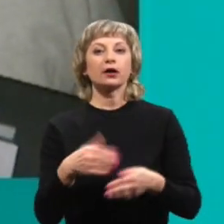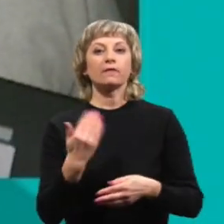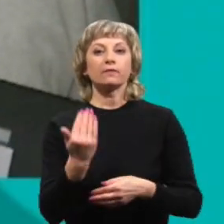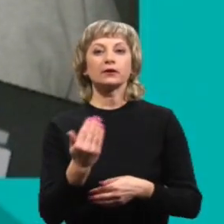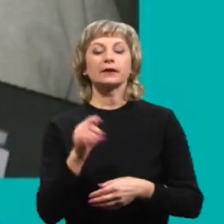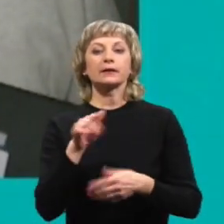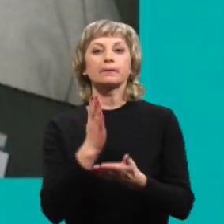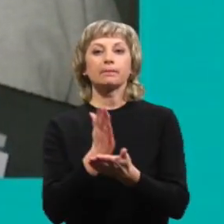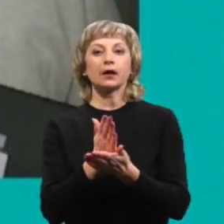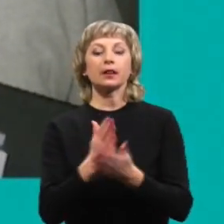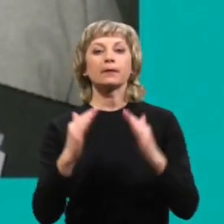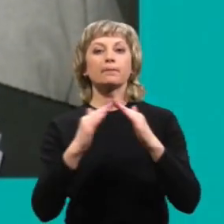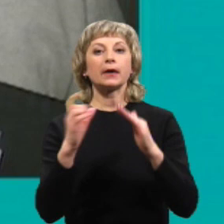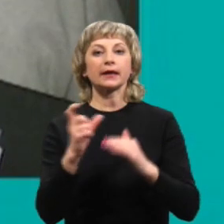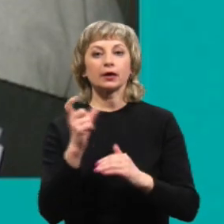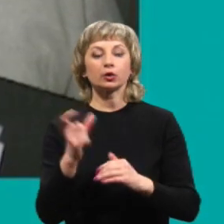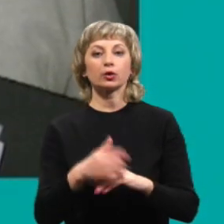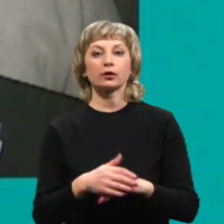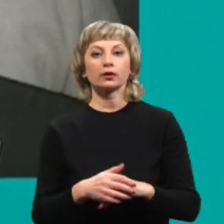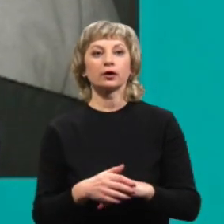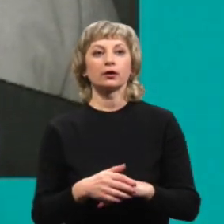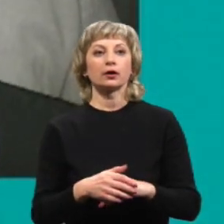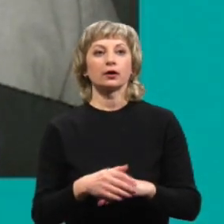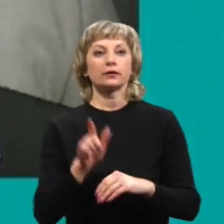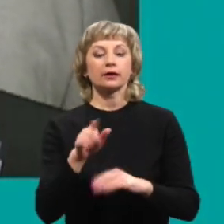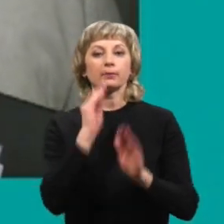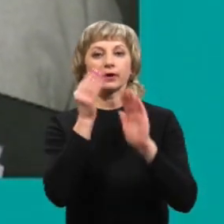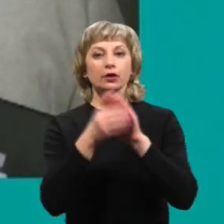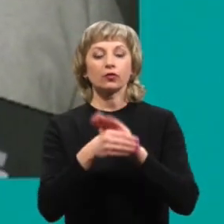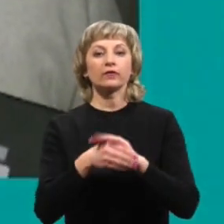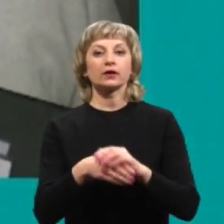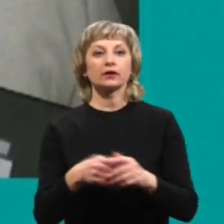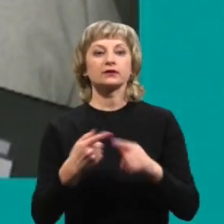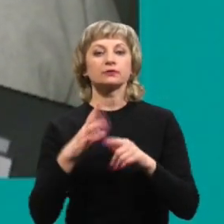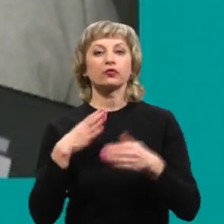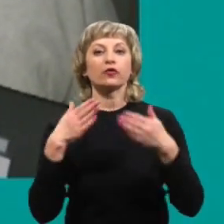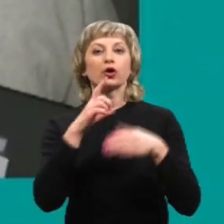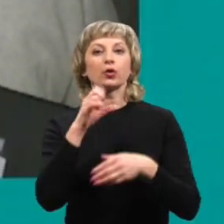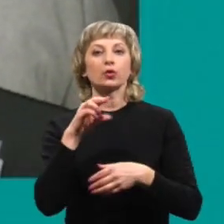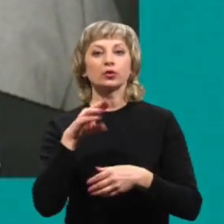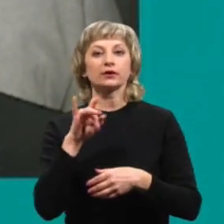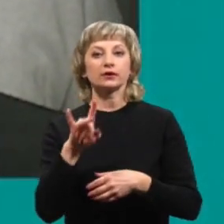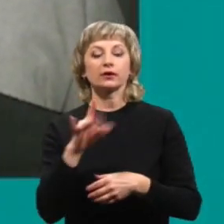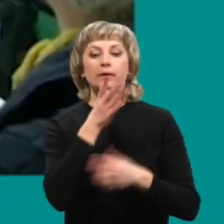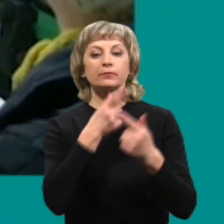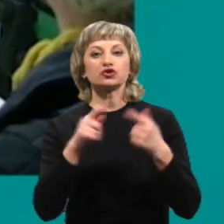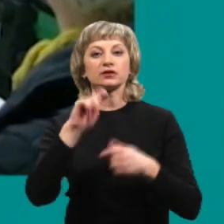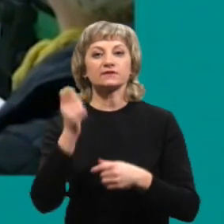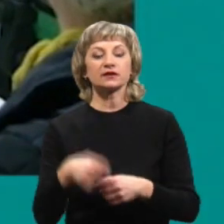там мали маєток. От там вони їх і переховували. Це був хутір під час